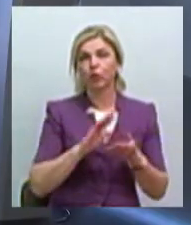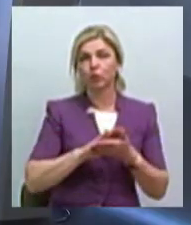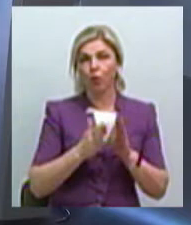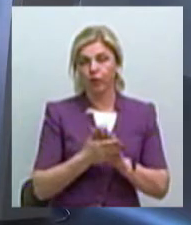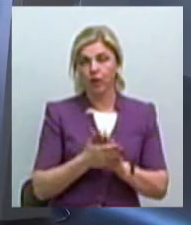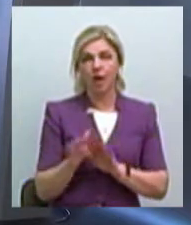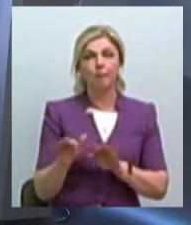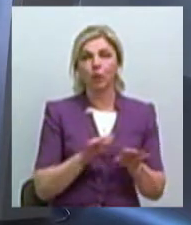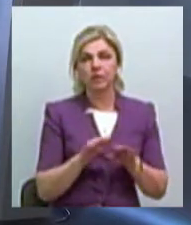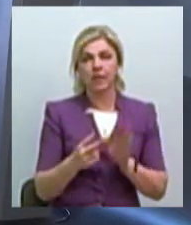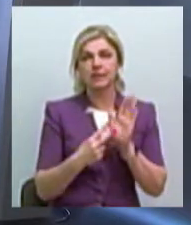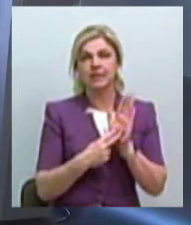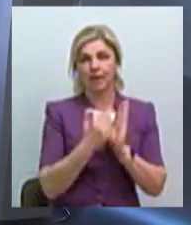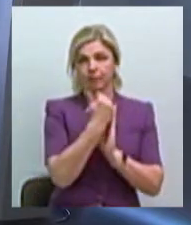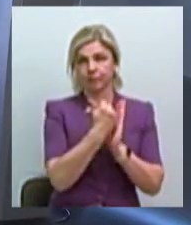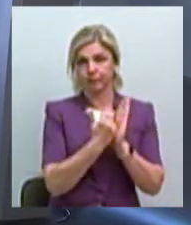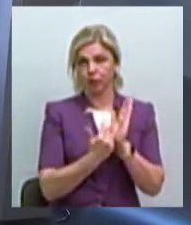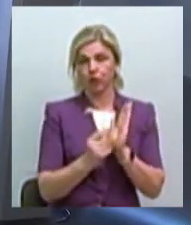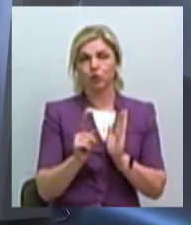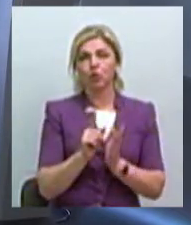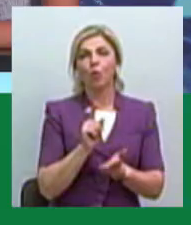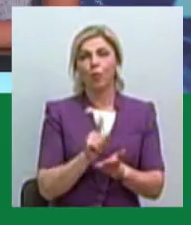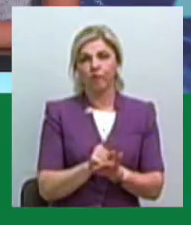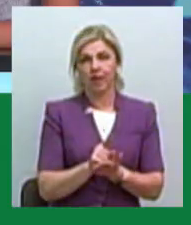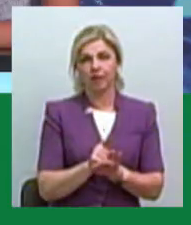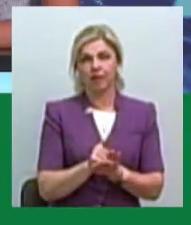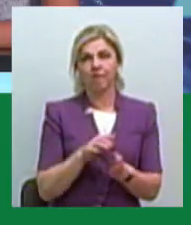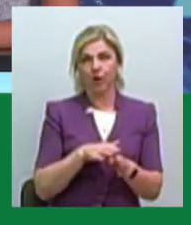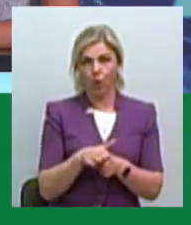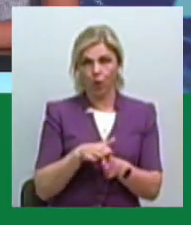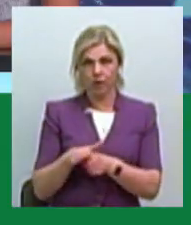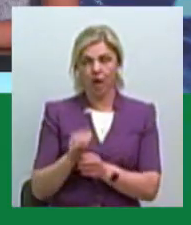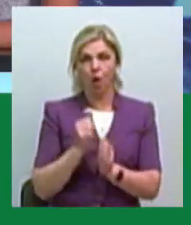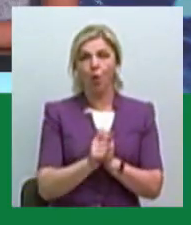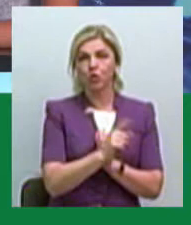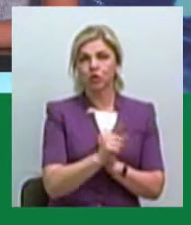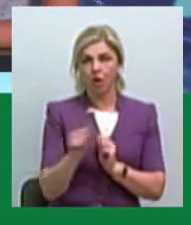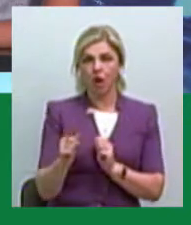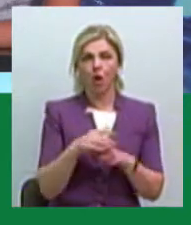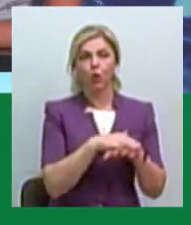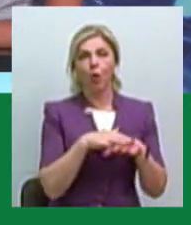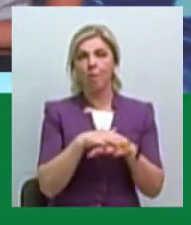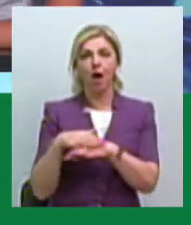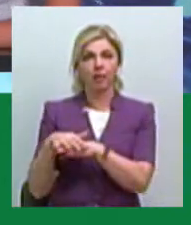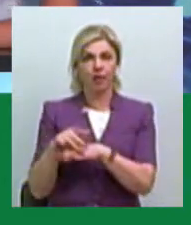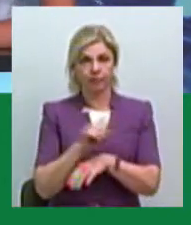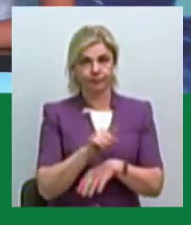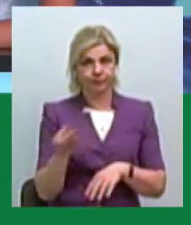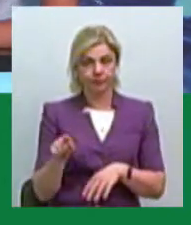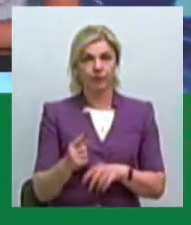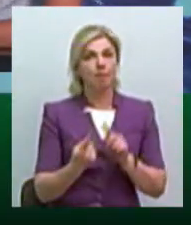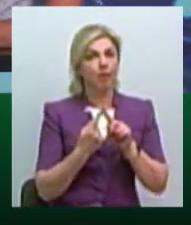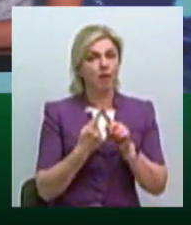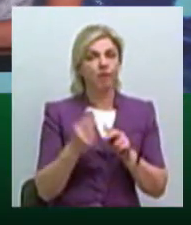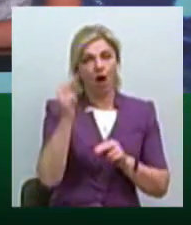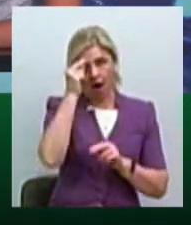там 7 пунктів, які повинні це виконати кожна громада. Кожна громада. Так, дійсно. По-перше, це